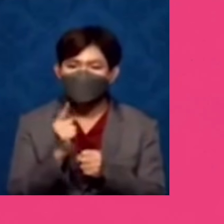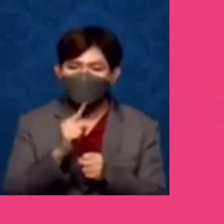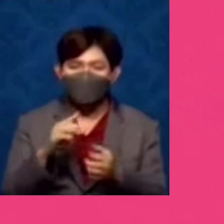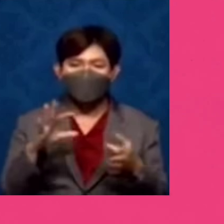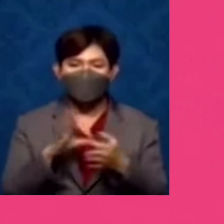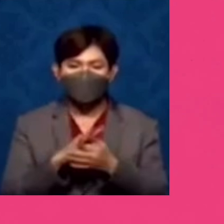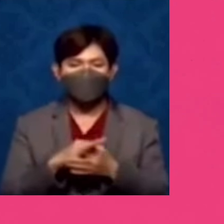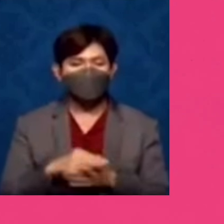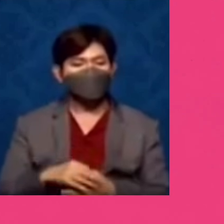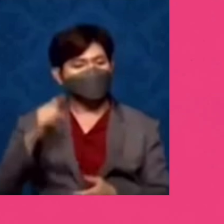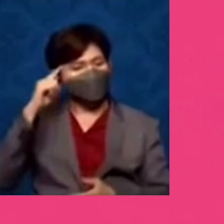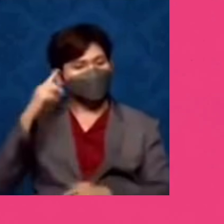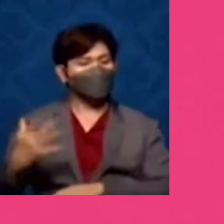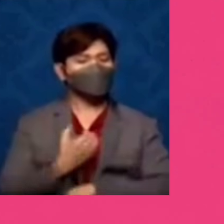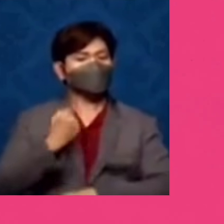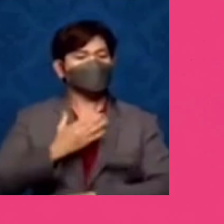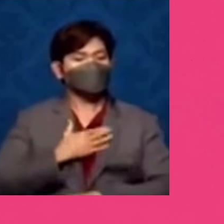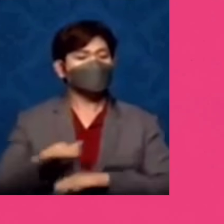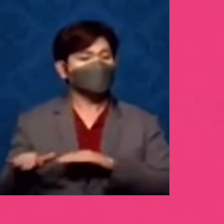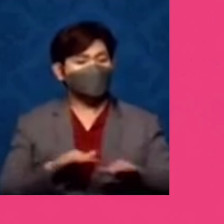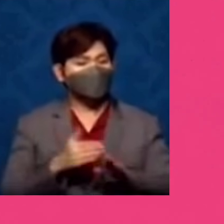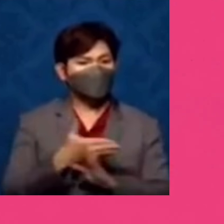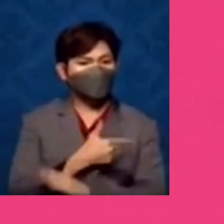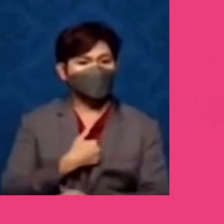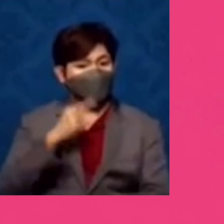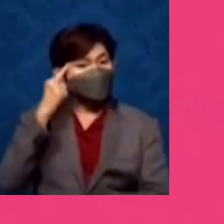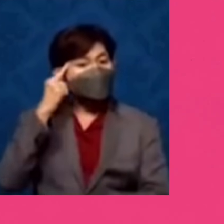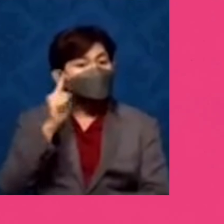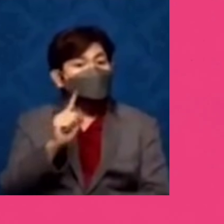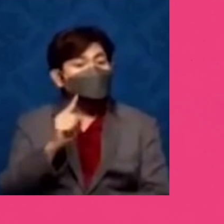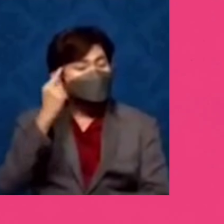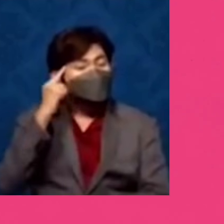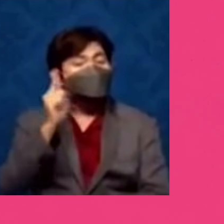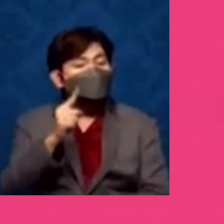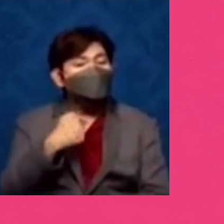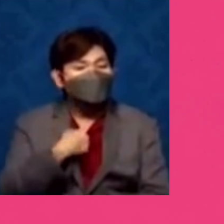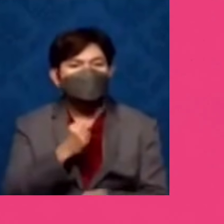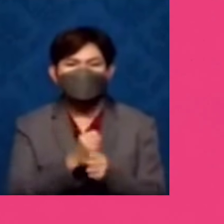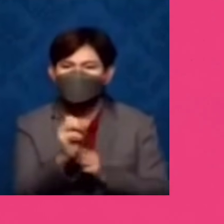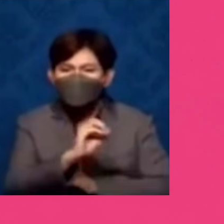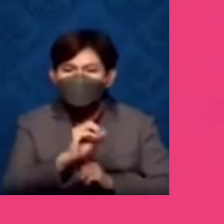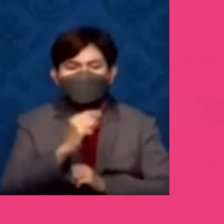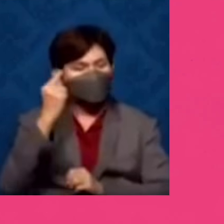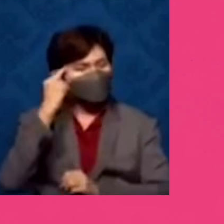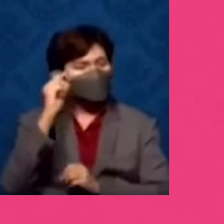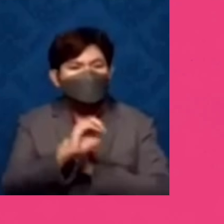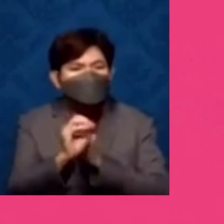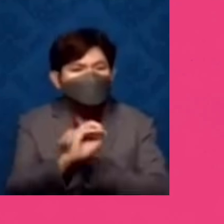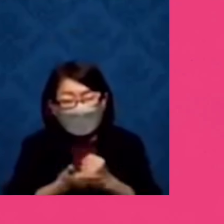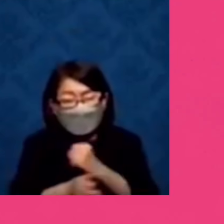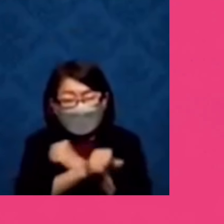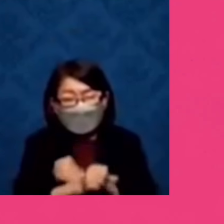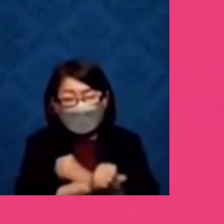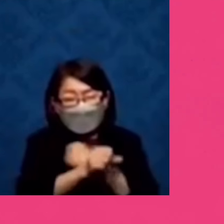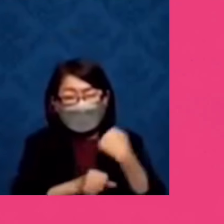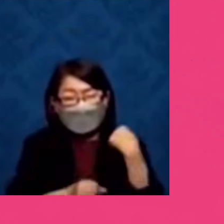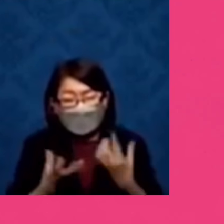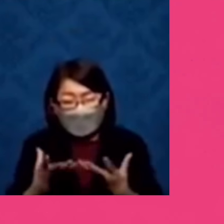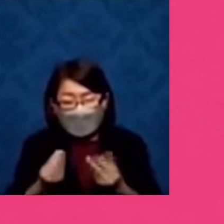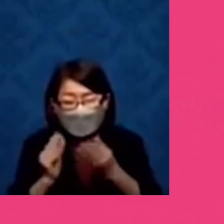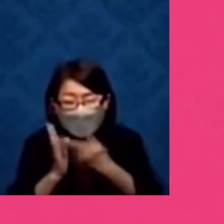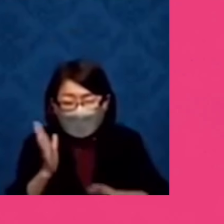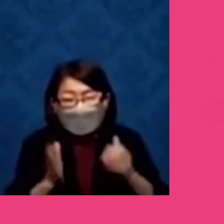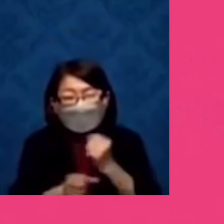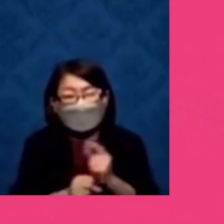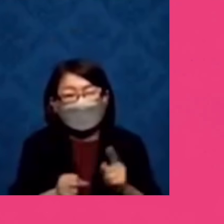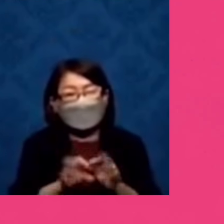องในตำรองเนี่ยนะท่านดูดีเหลือเกินนะครับเพราะผมไม่เคยทำแบบนี้ไม่ได้คิดแบบนี้เลยนะครับที่ผ่านมานะครับเพราะฉะนั้นนี่เป็นสิ่ง